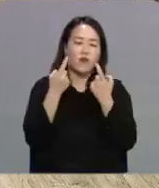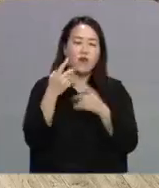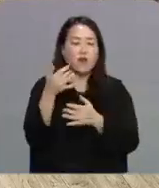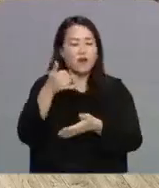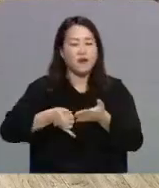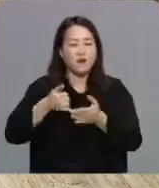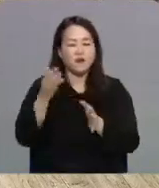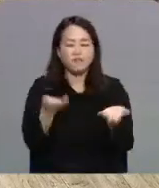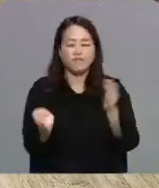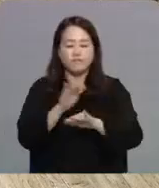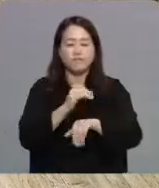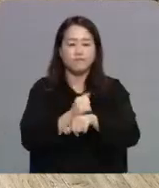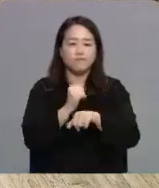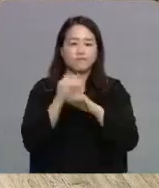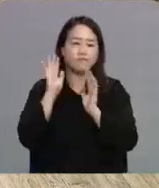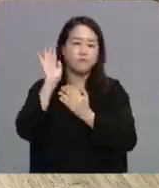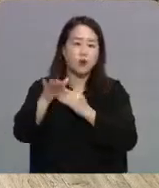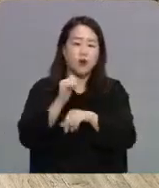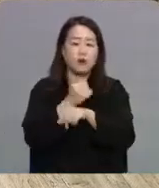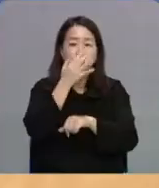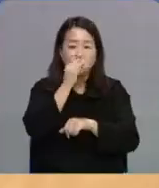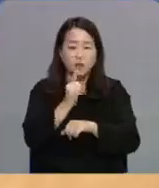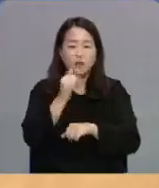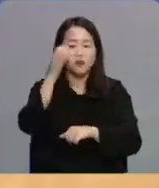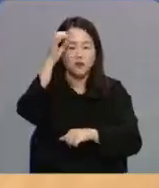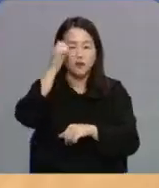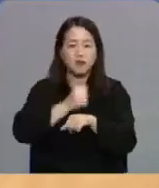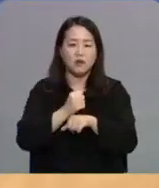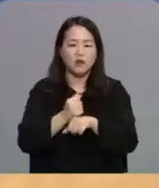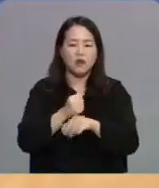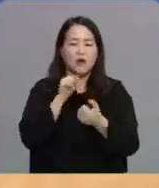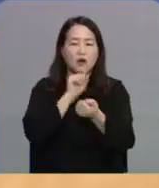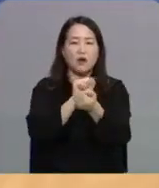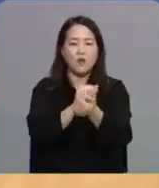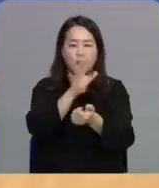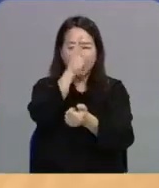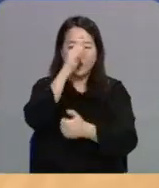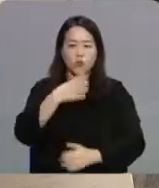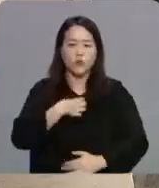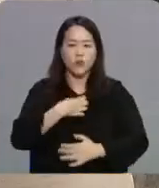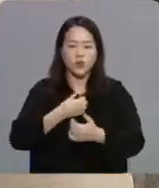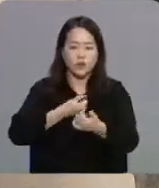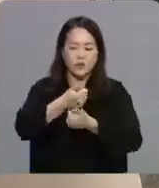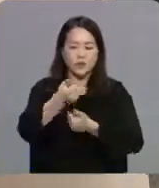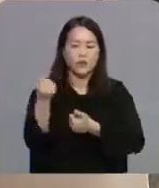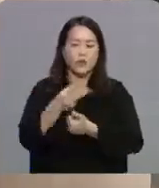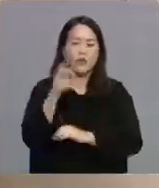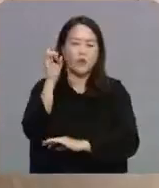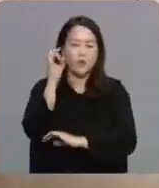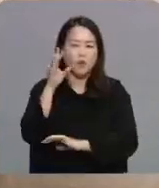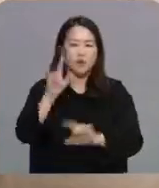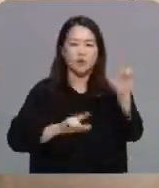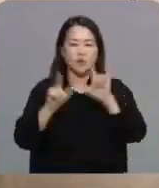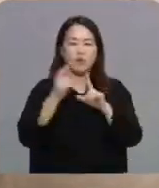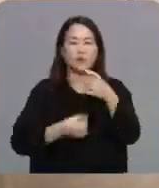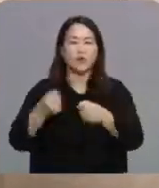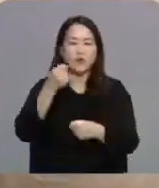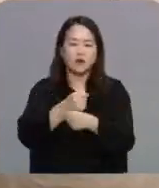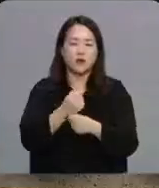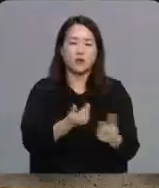있고. 감염병 위기를 떨쳐내고 원래 살던 모습을 되찾길 모두가 바라는 새해